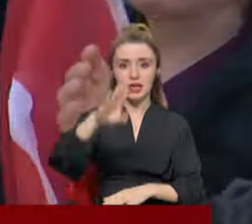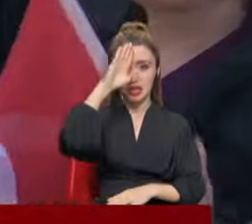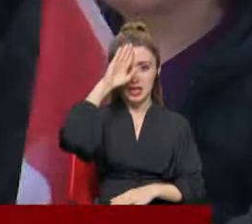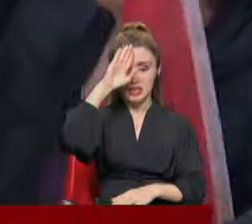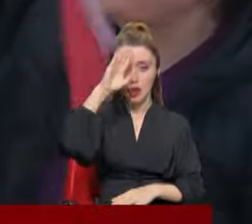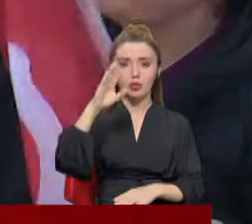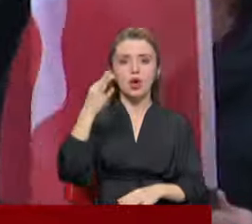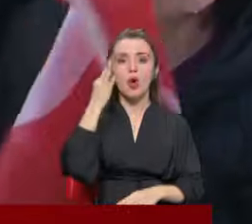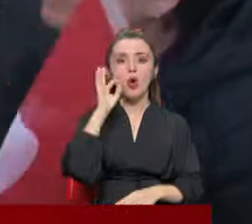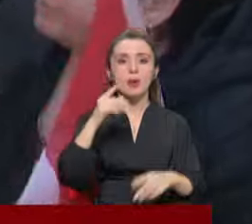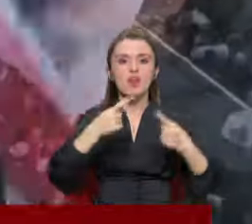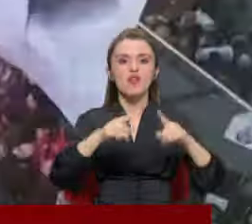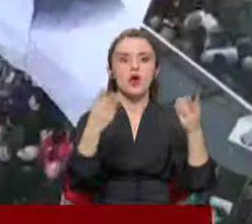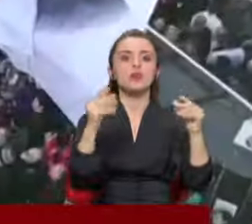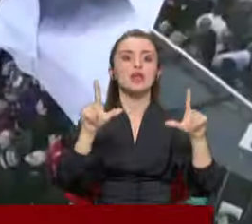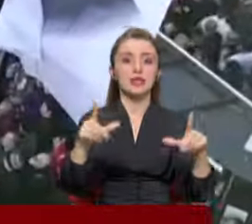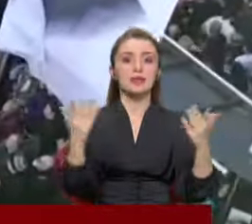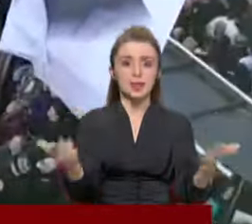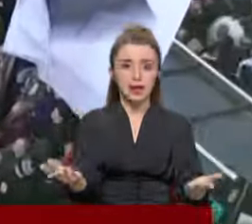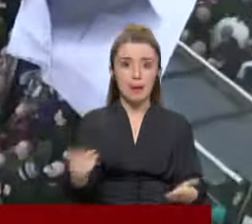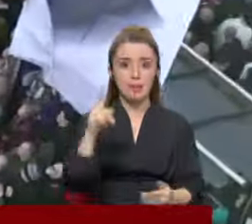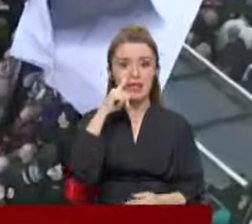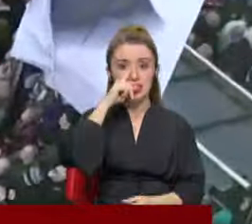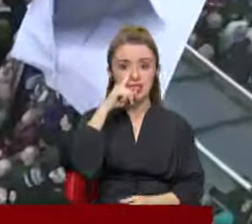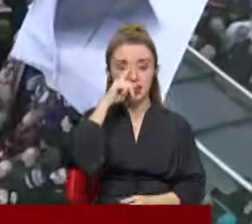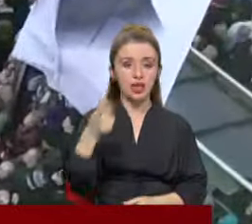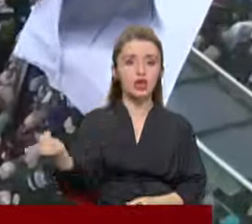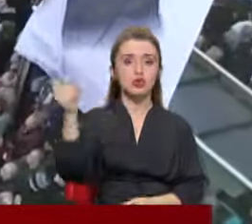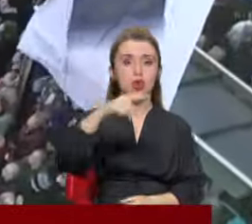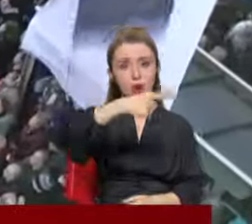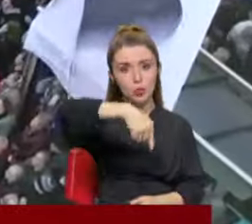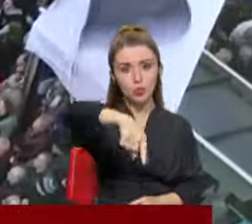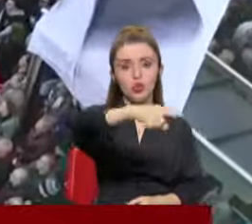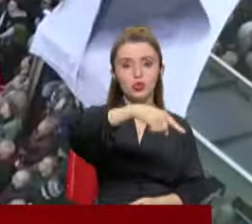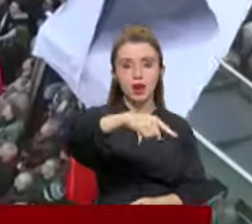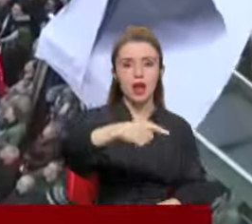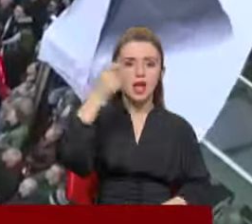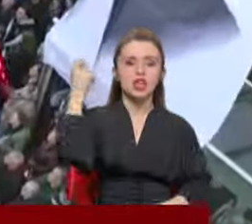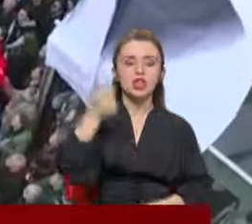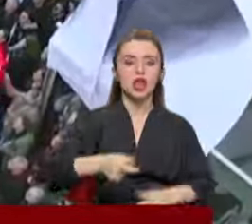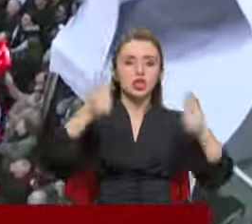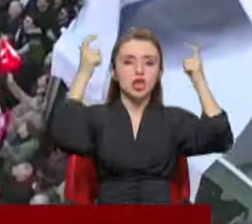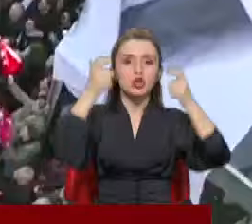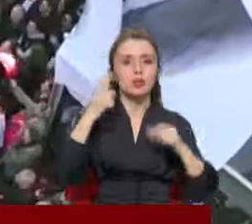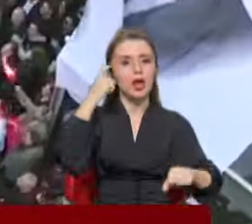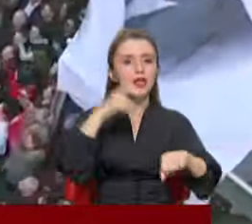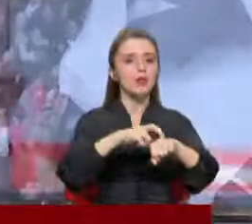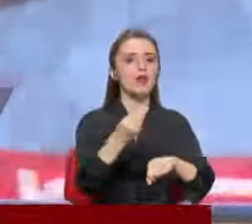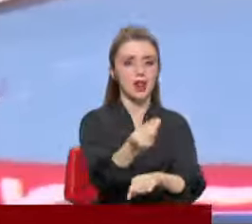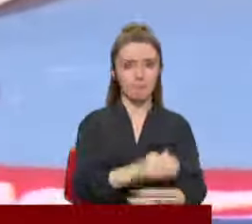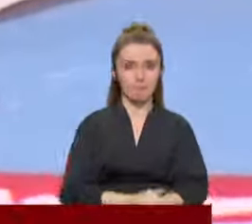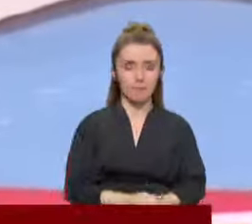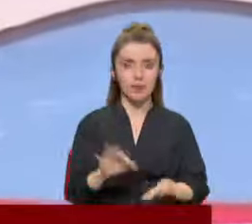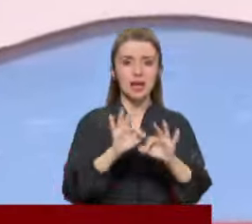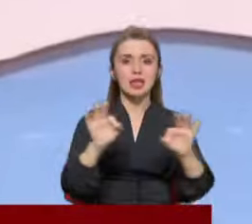İstanbul'da öyle bir fark yemeli ki 1 Nisan'dan sonra bunlara gerçek sorumluluklarını hatırlatalım.